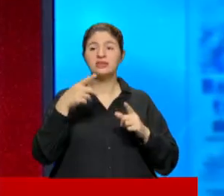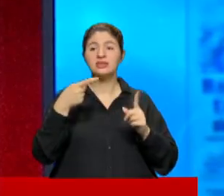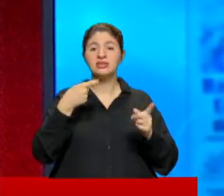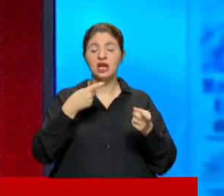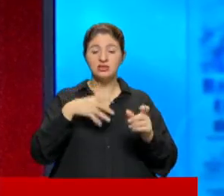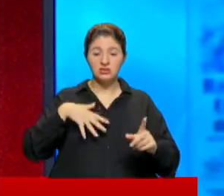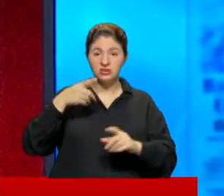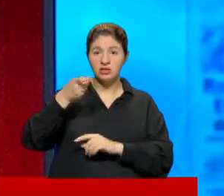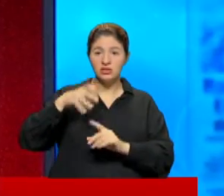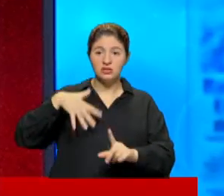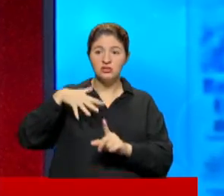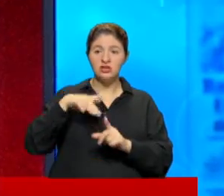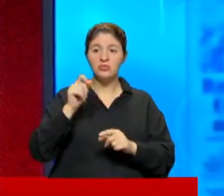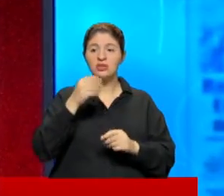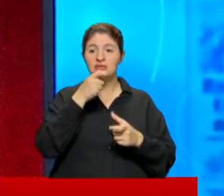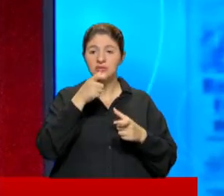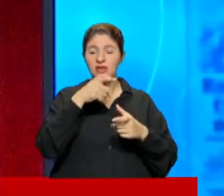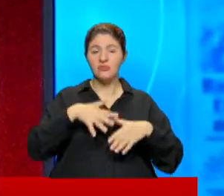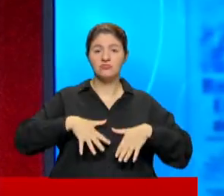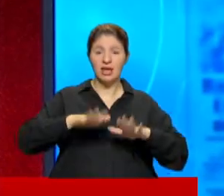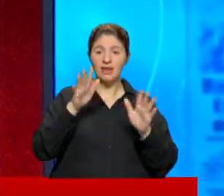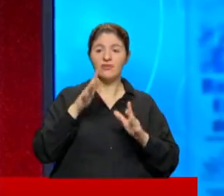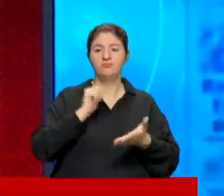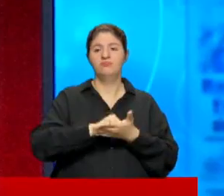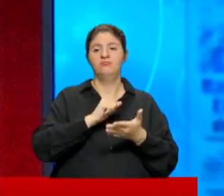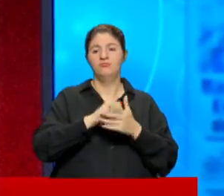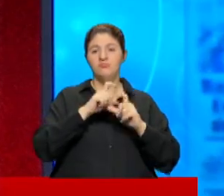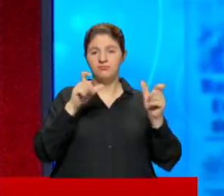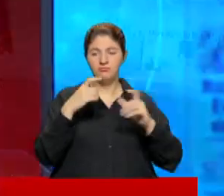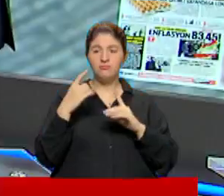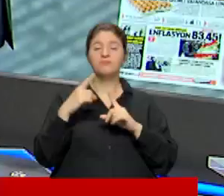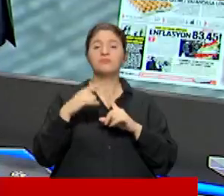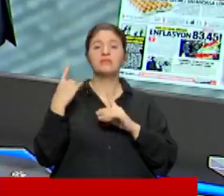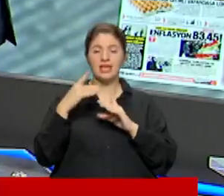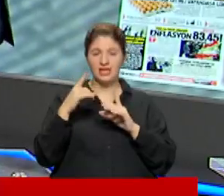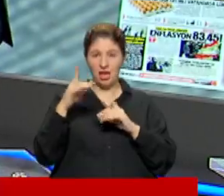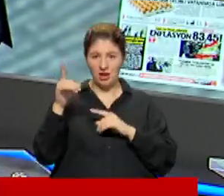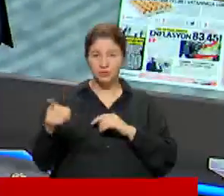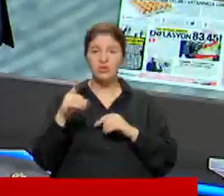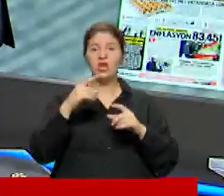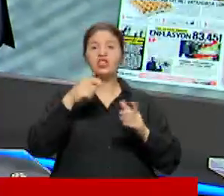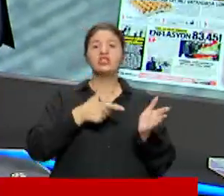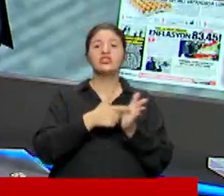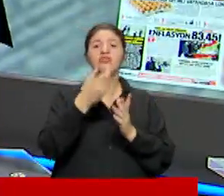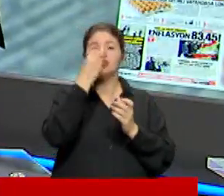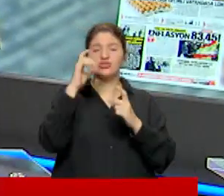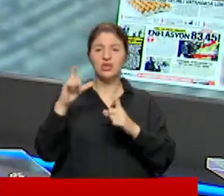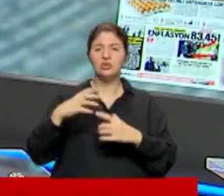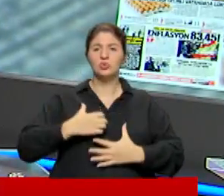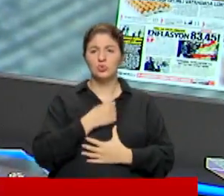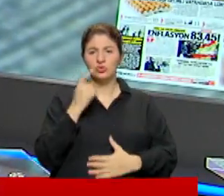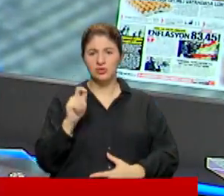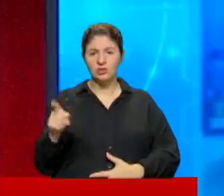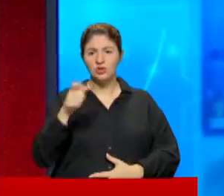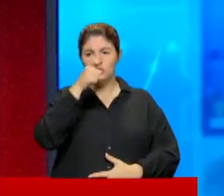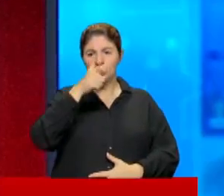saldırıda bulundu simitli boykot ve gazetenin manşeti Tekirdağ Çiftçi ayçiçeğinde hüsrana uğradı